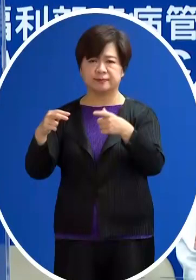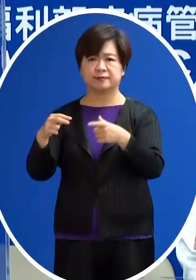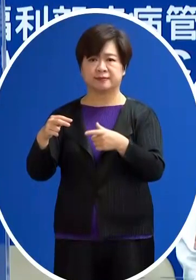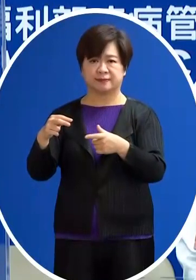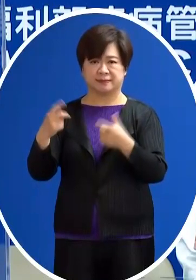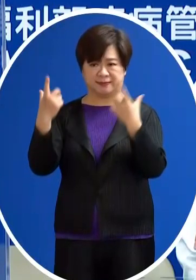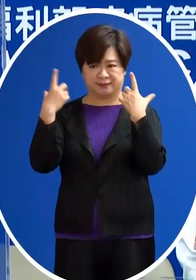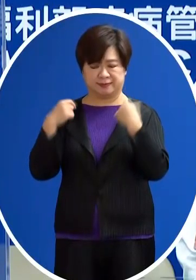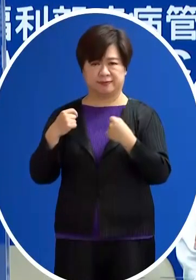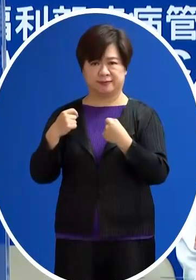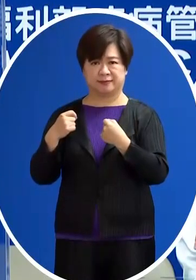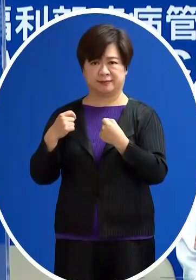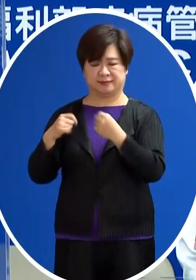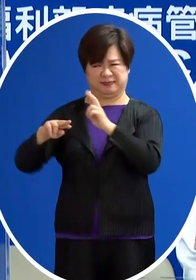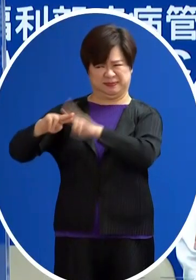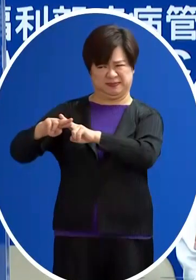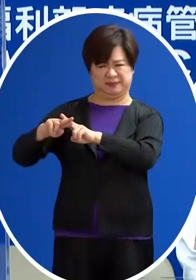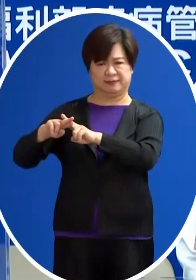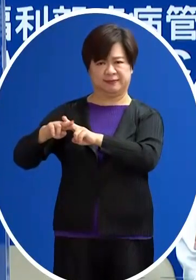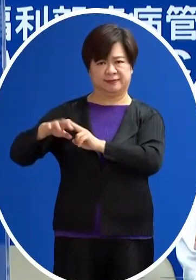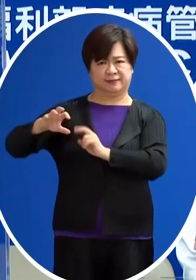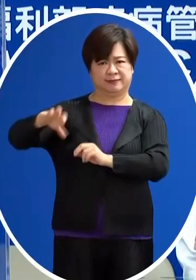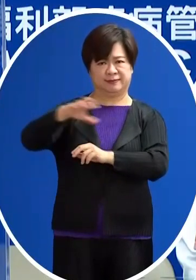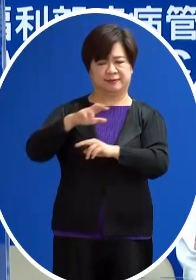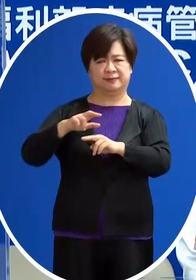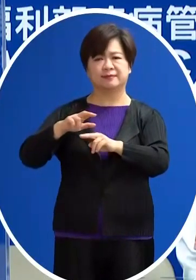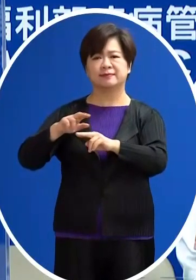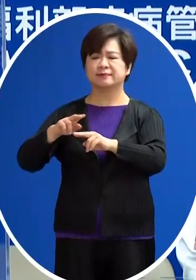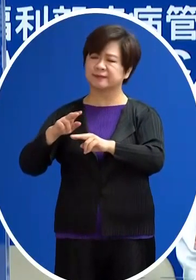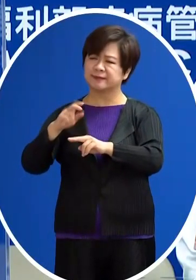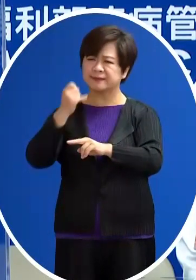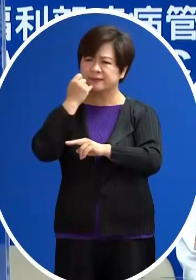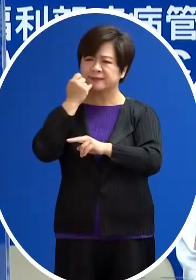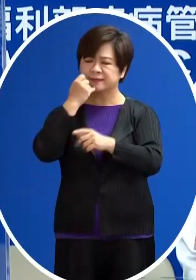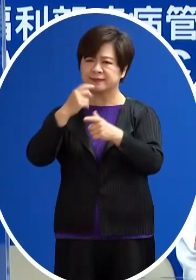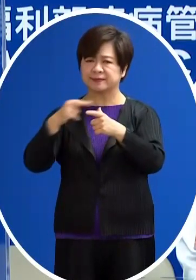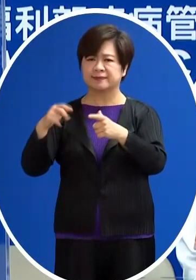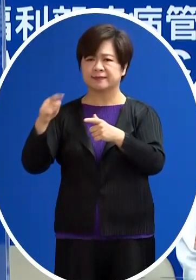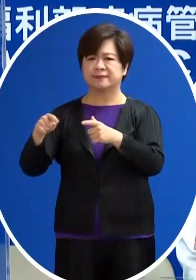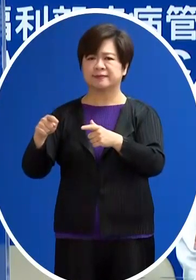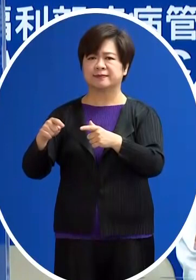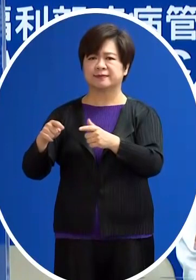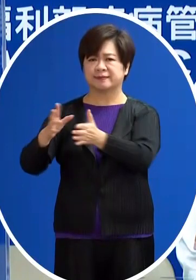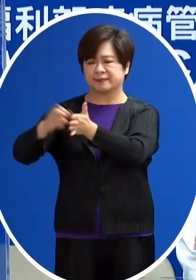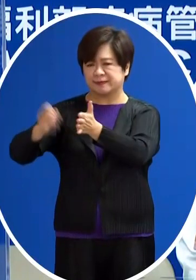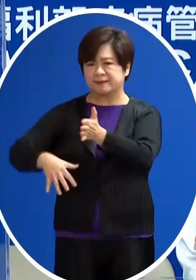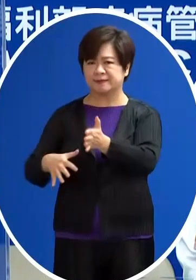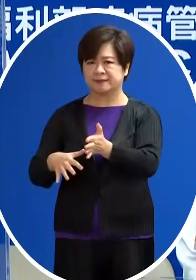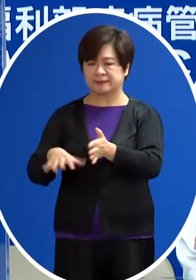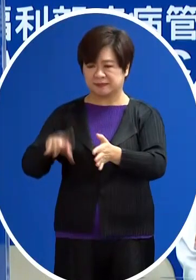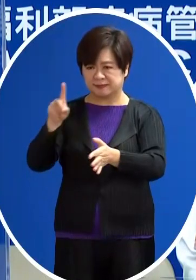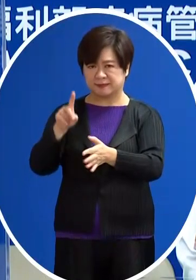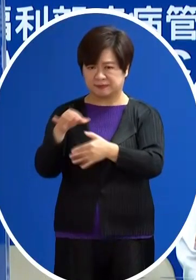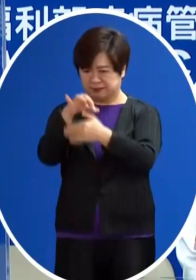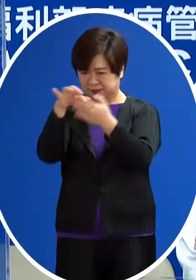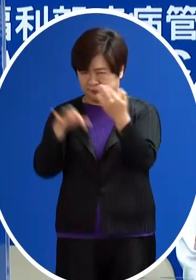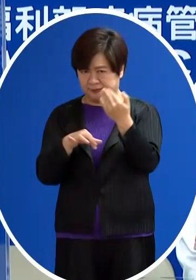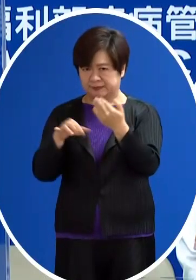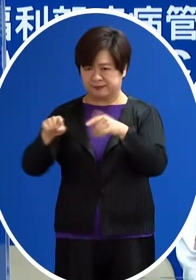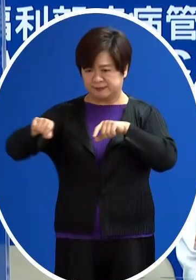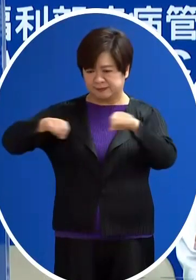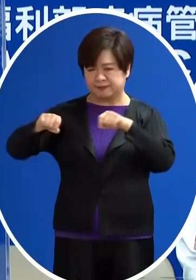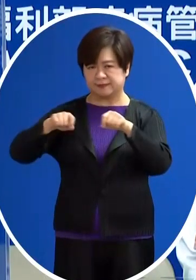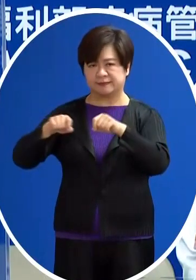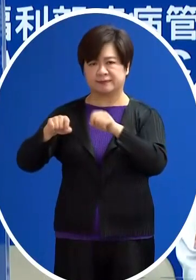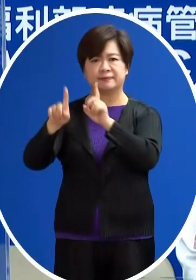不开放的名单把游泳池拿掉，然后希望把指引定清楚来。那基本的方向，我们当然希望